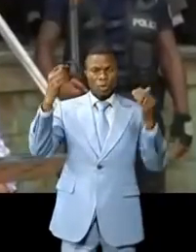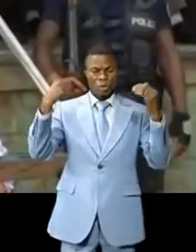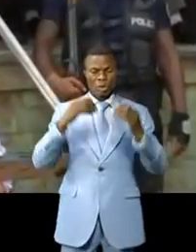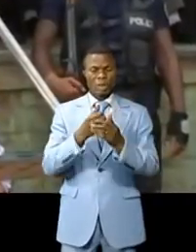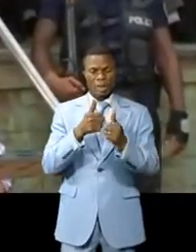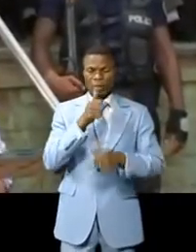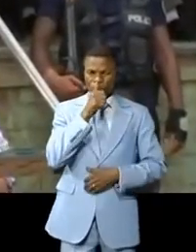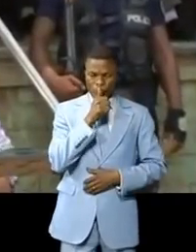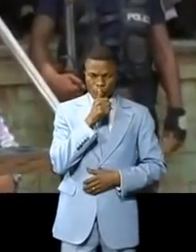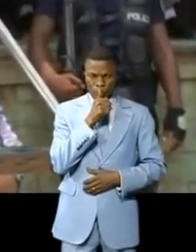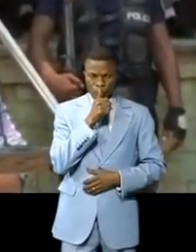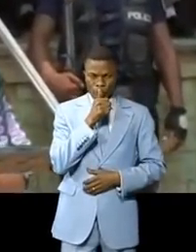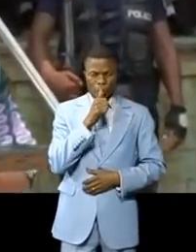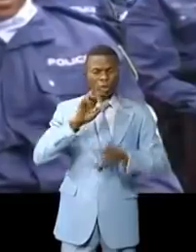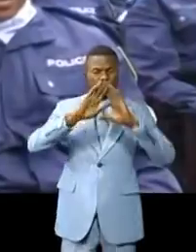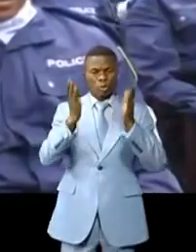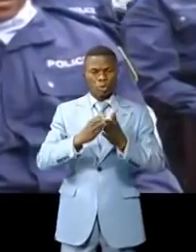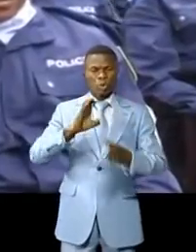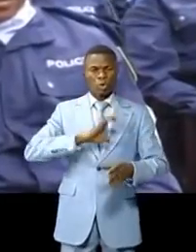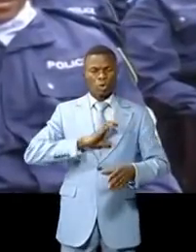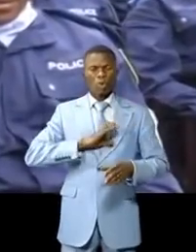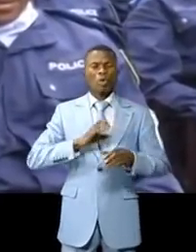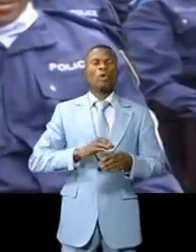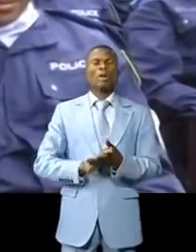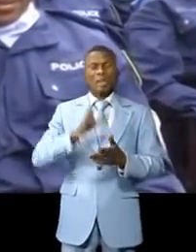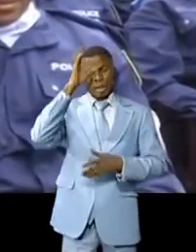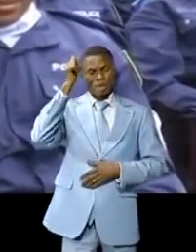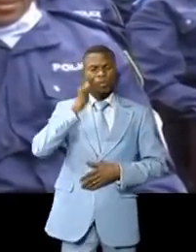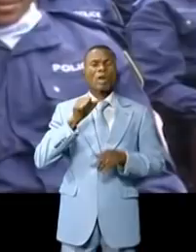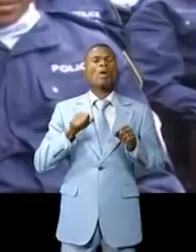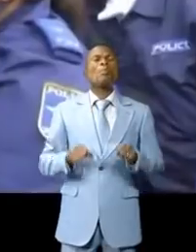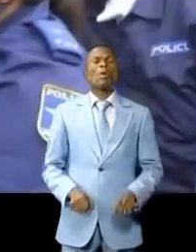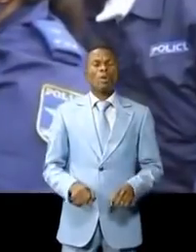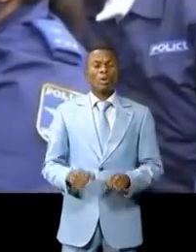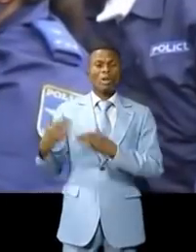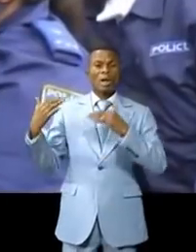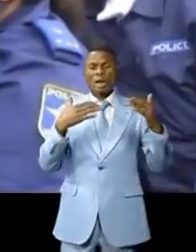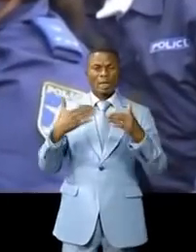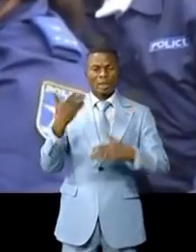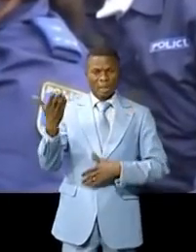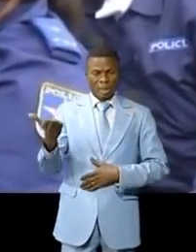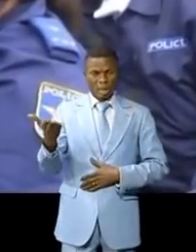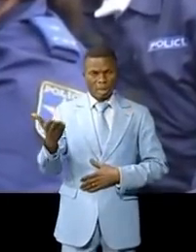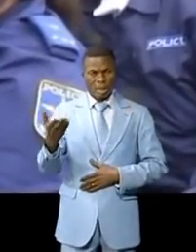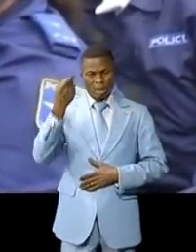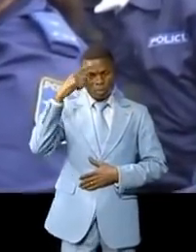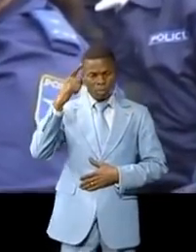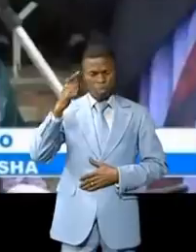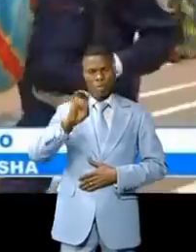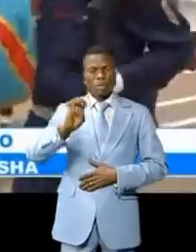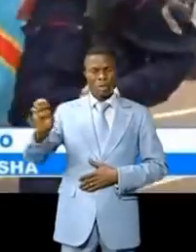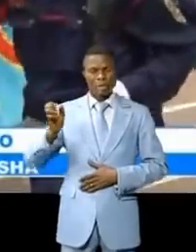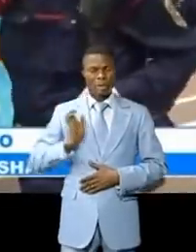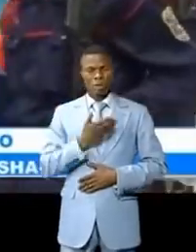une minute de silence en mémoire de tous les dignes fils et filles du Congo qui sont morts sur les champs de bataille à l'est du